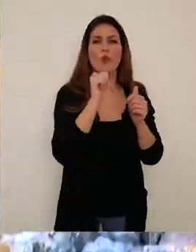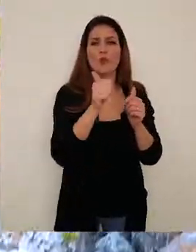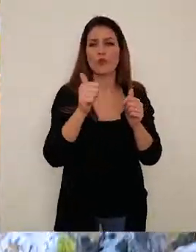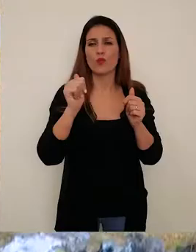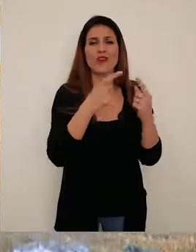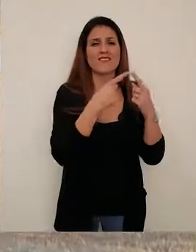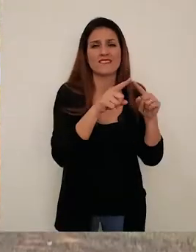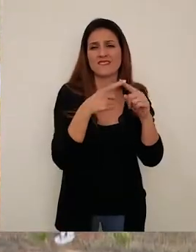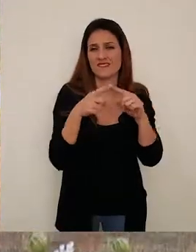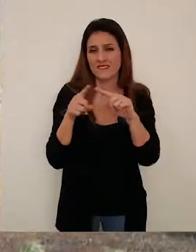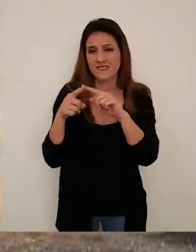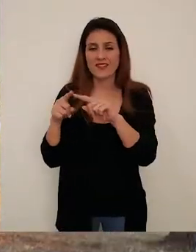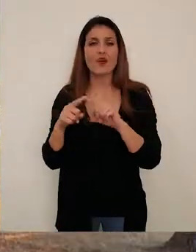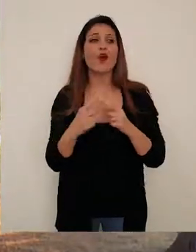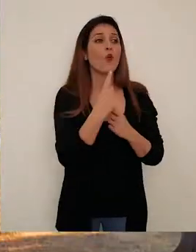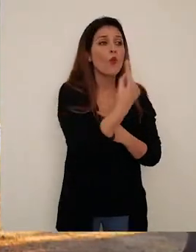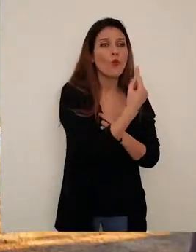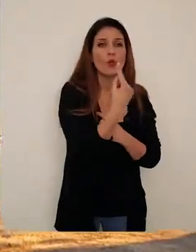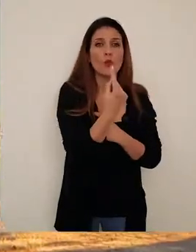ed irripetibile.